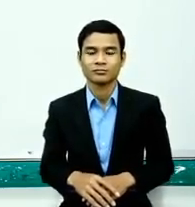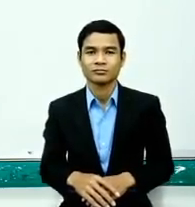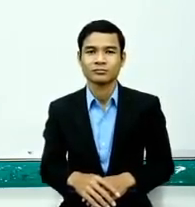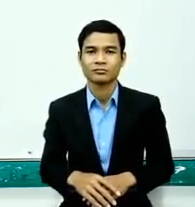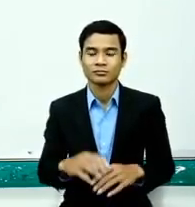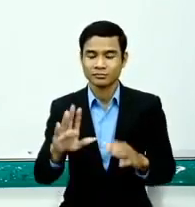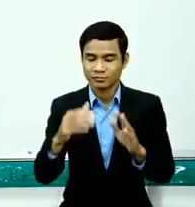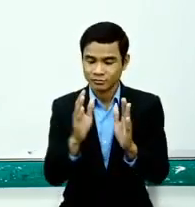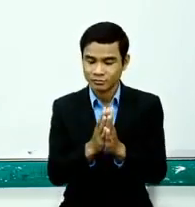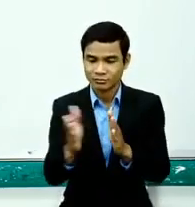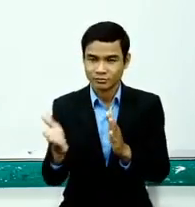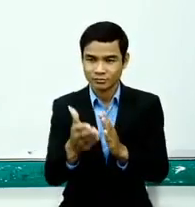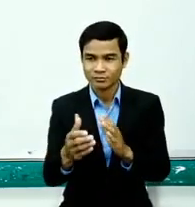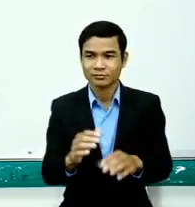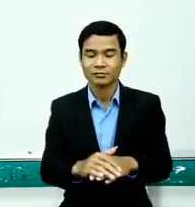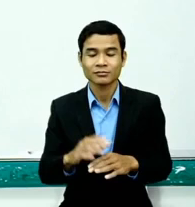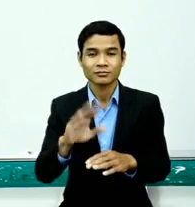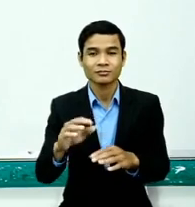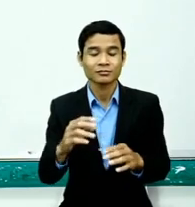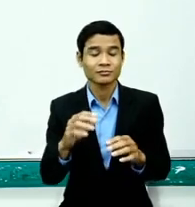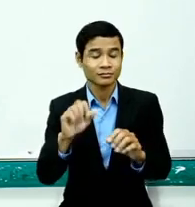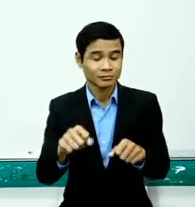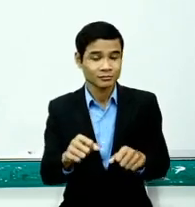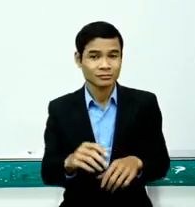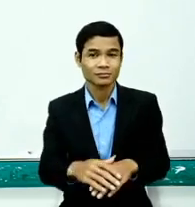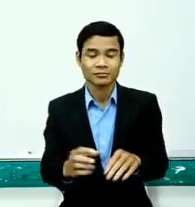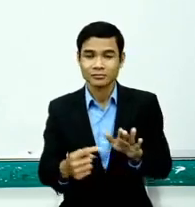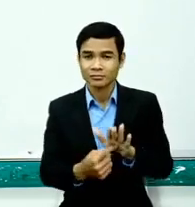ចាអរគុណកូនកូនលើកឡើង